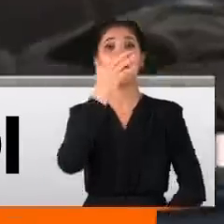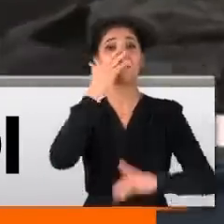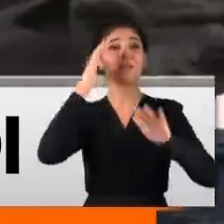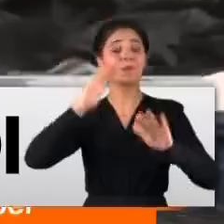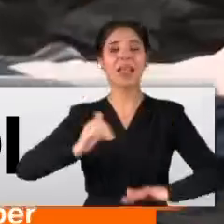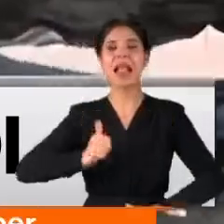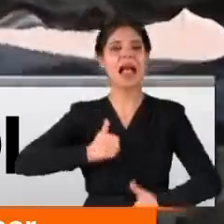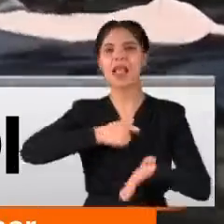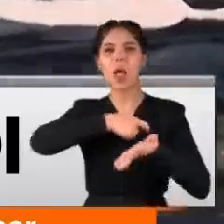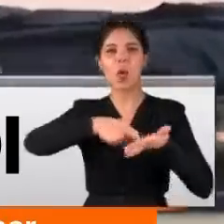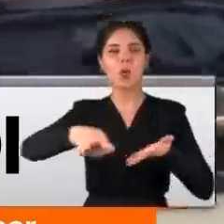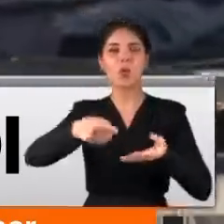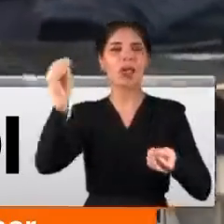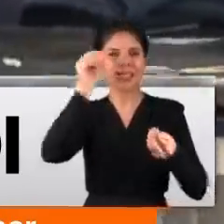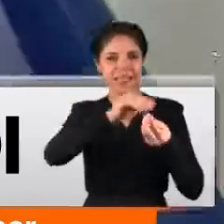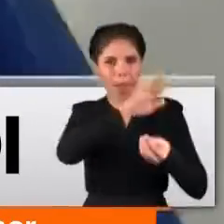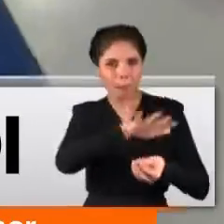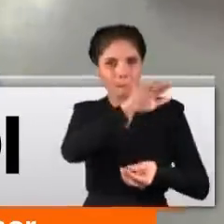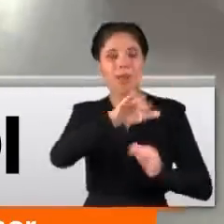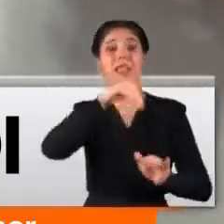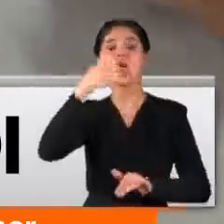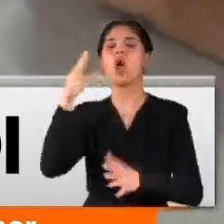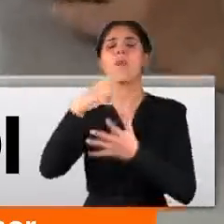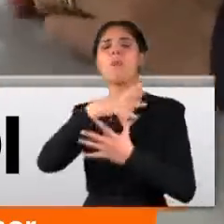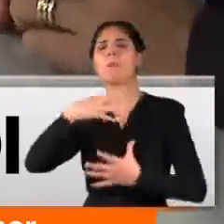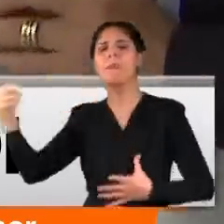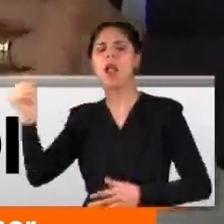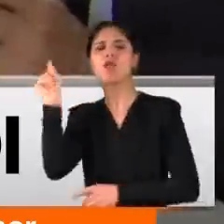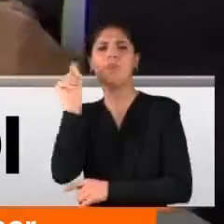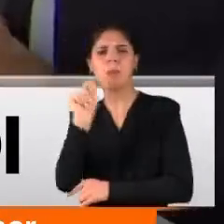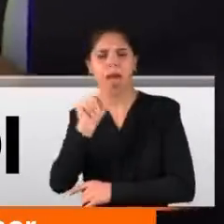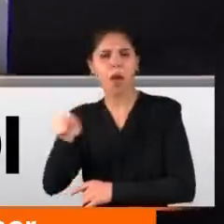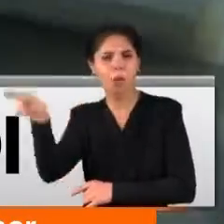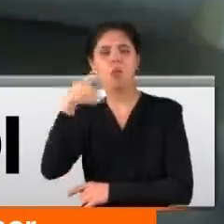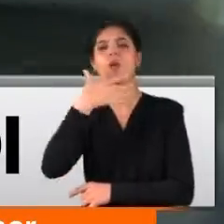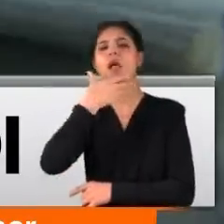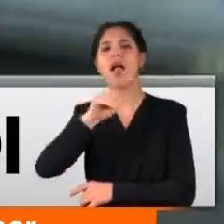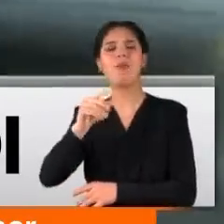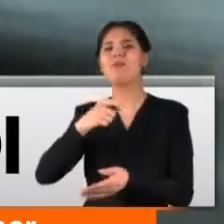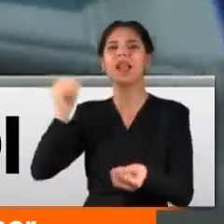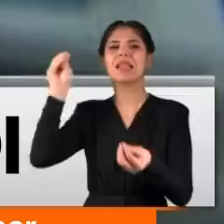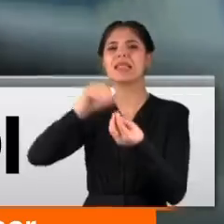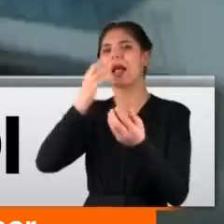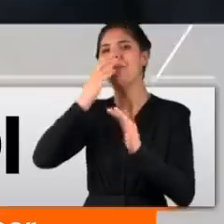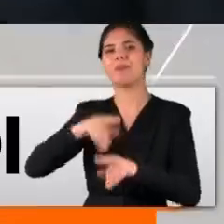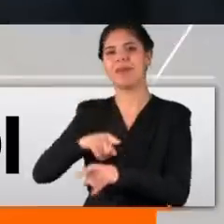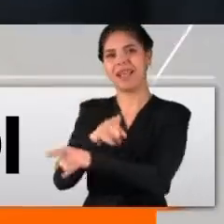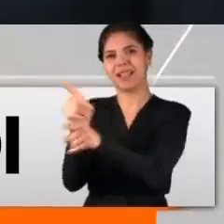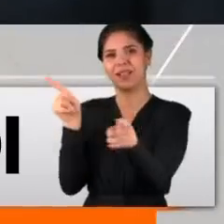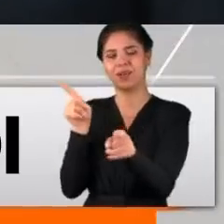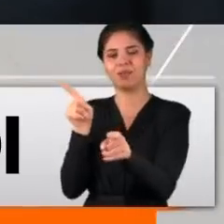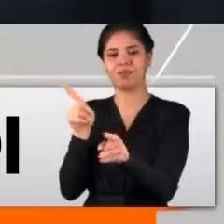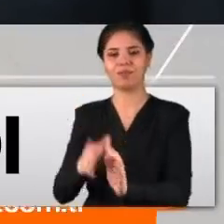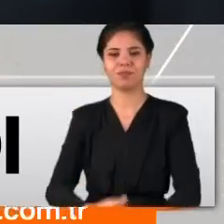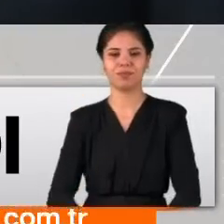tutuldu. Asgari ücrette yapılan artışın ardından milyonlarca memur ve emeklinin gözü kendilerine yapılacak zamma çevrildi. Bu